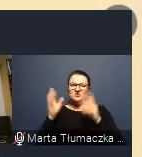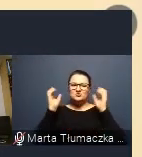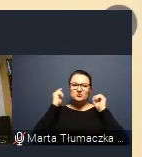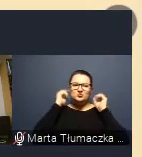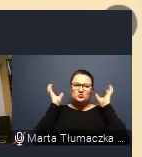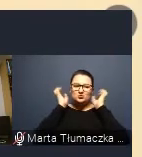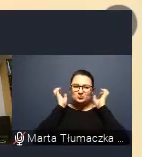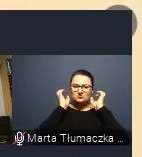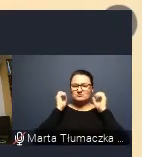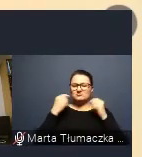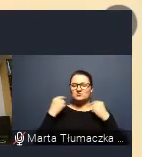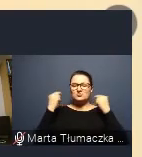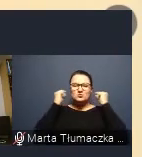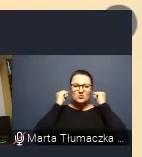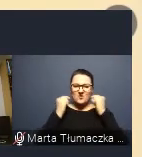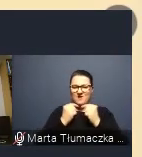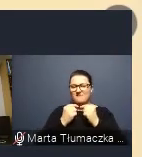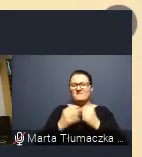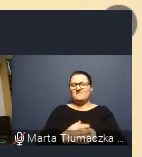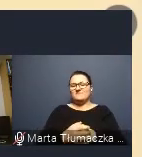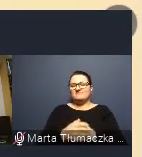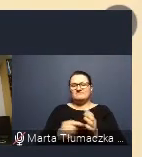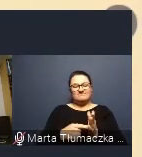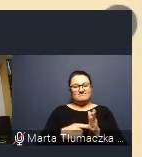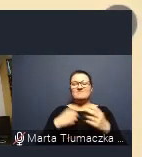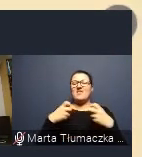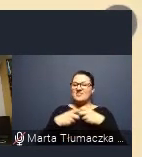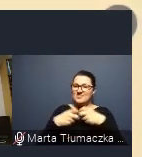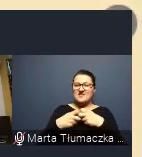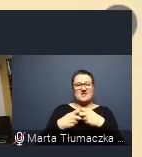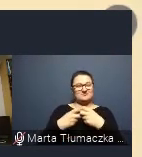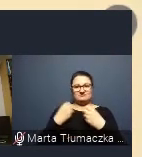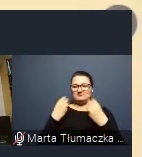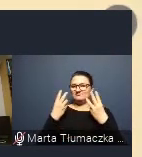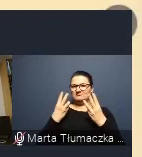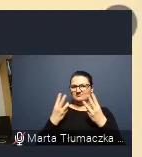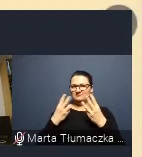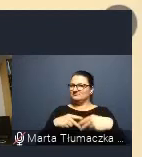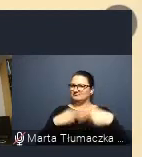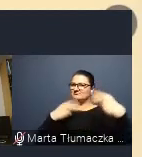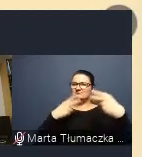zdalnego nauczania były no, nie do przecenienia. Tak jak powiedziałam, telefon nie tylko jako